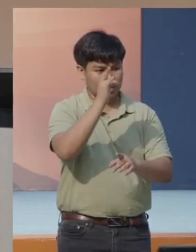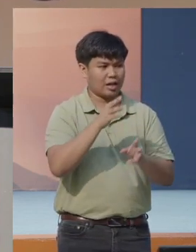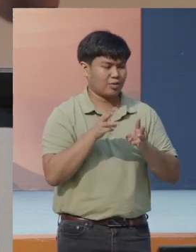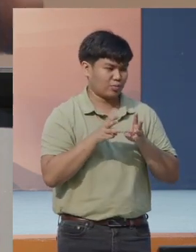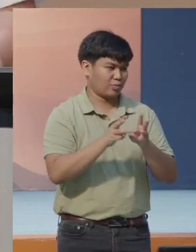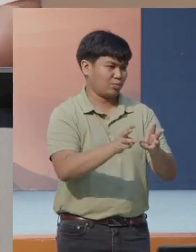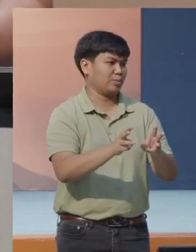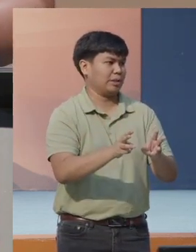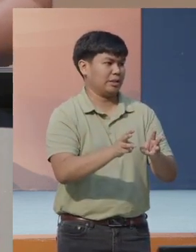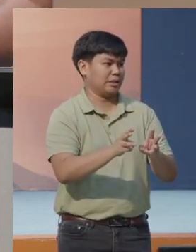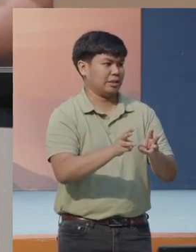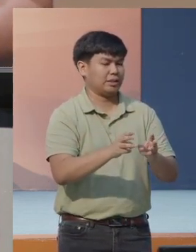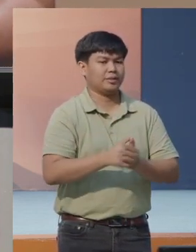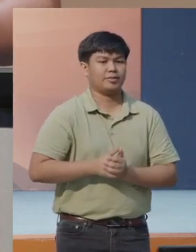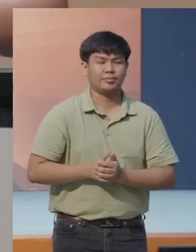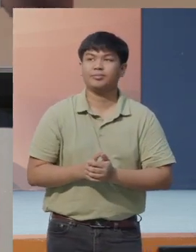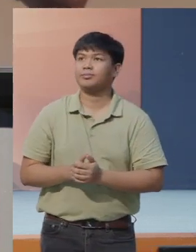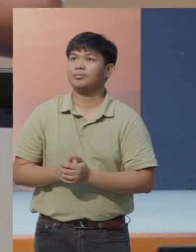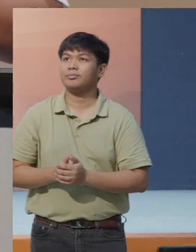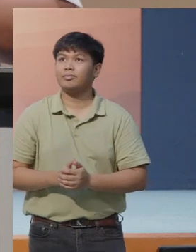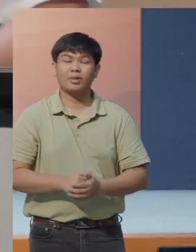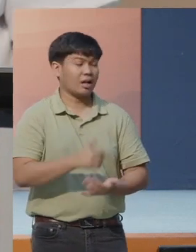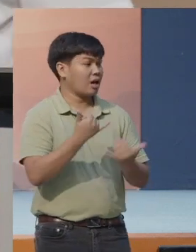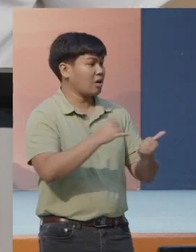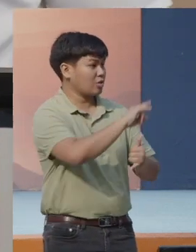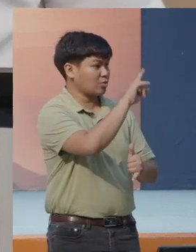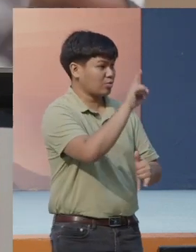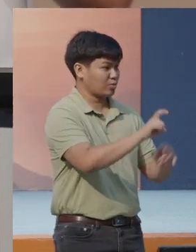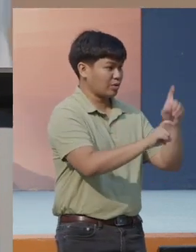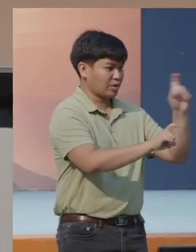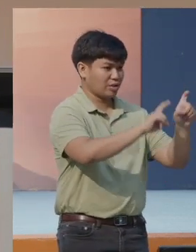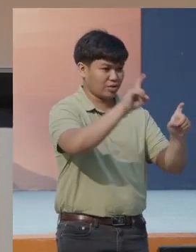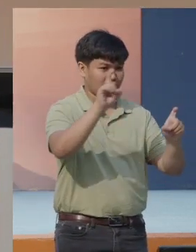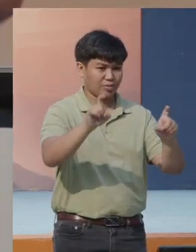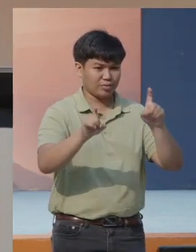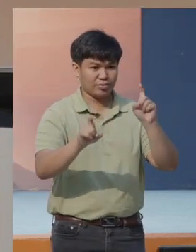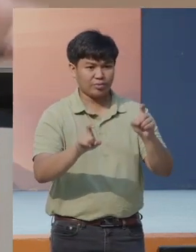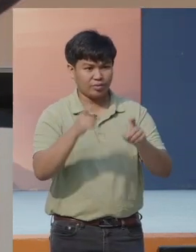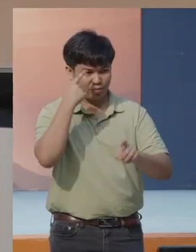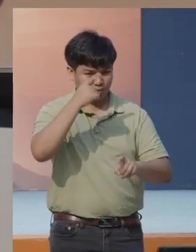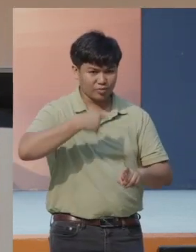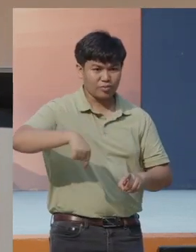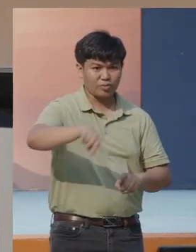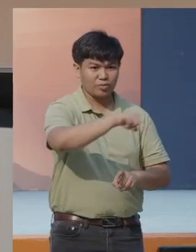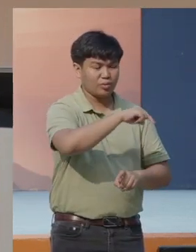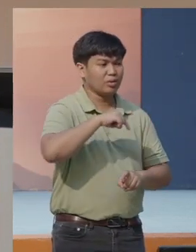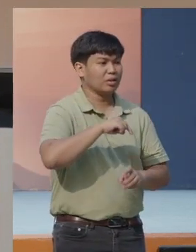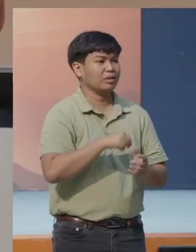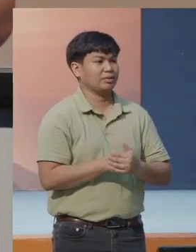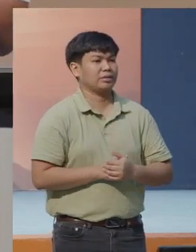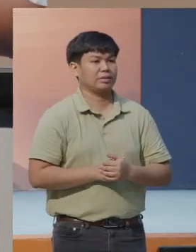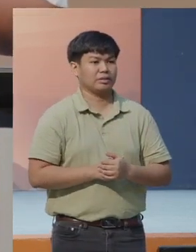ating Diyos. No? Ang tanong, ngayon para sa atin, as an implication,